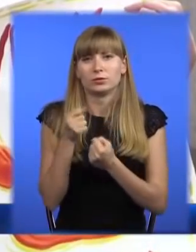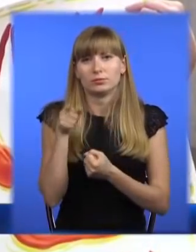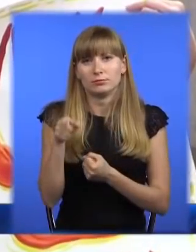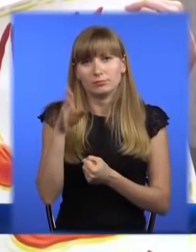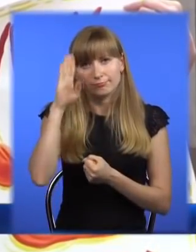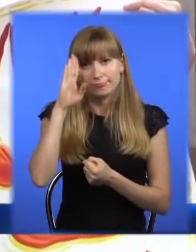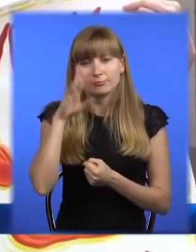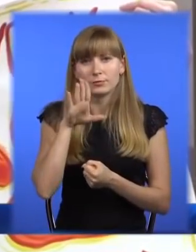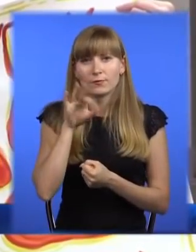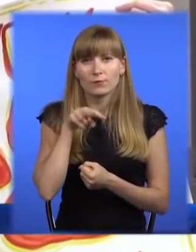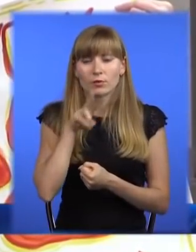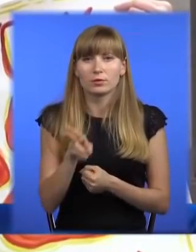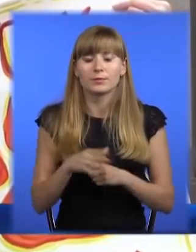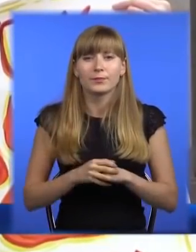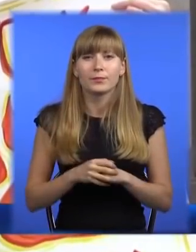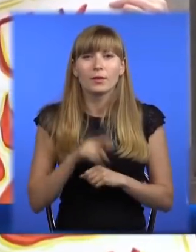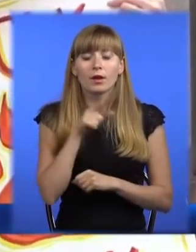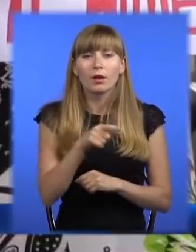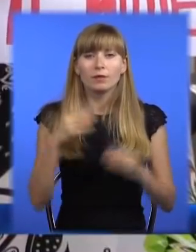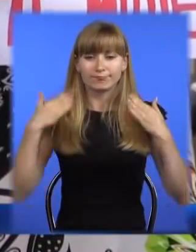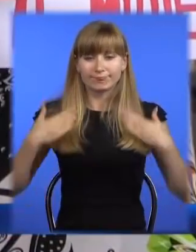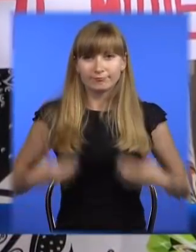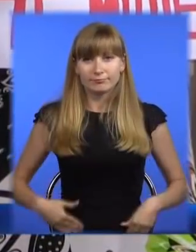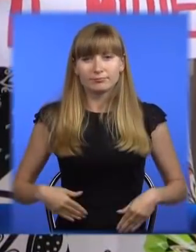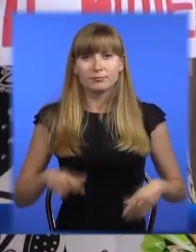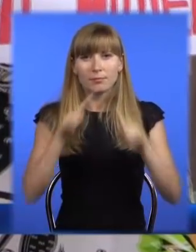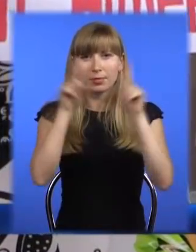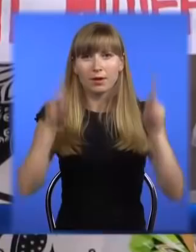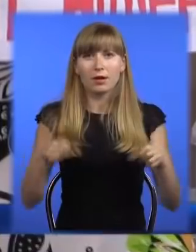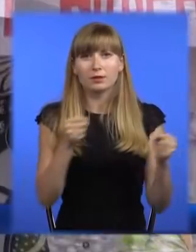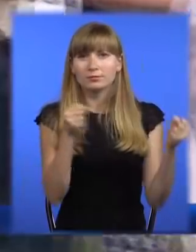щоб підтримати його під час реабілітації. Активісти надягли